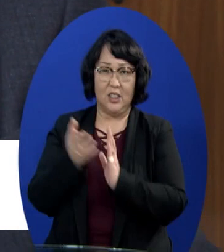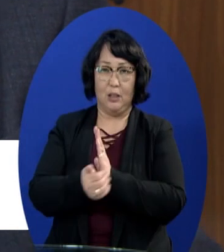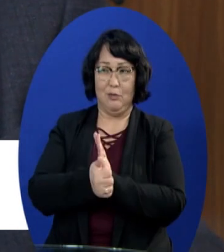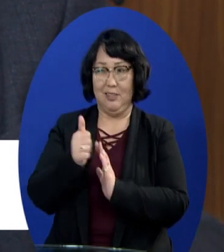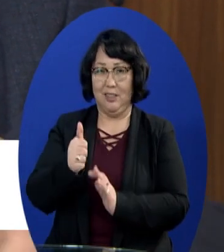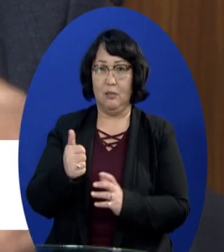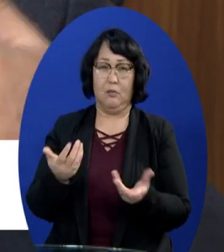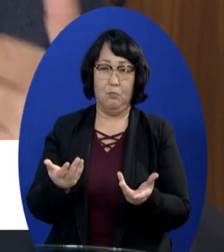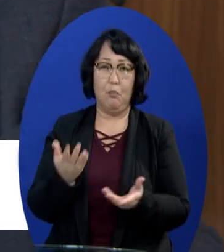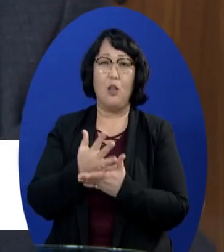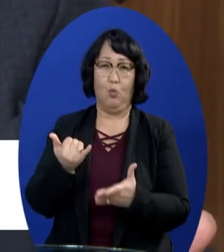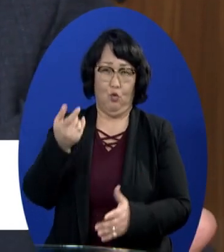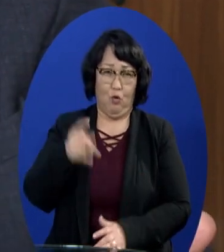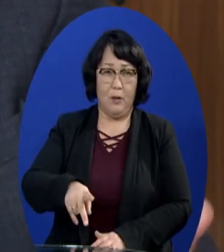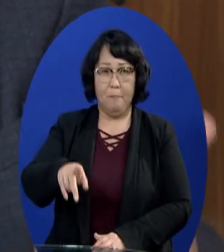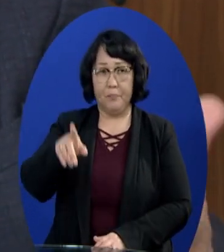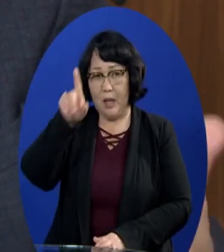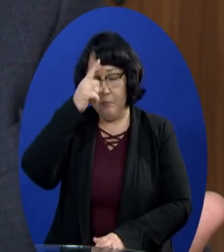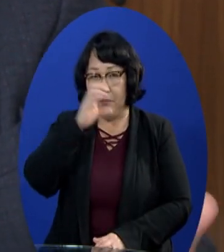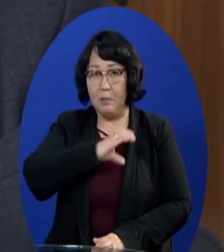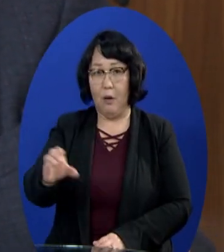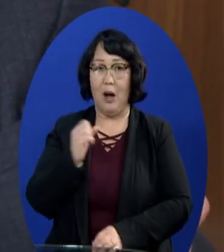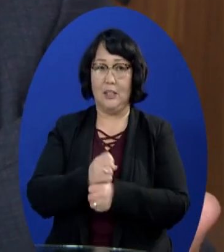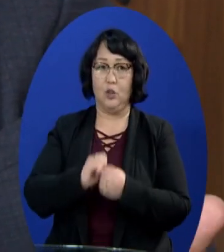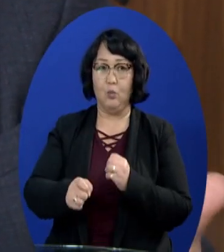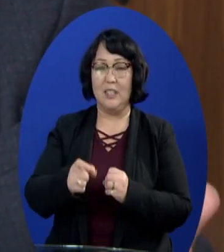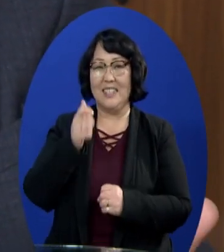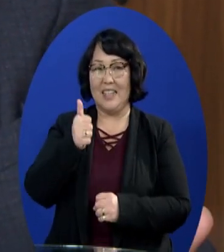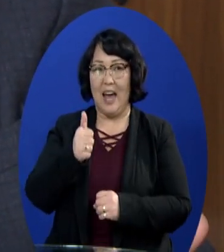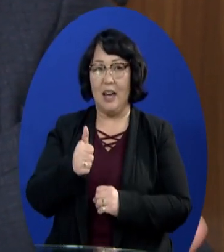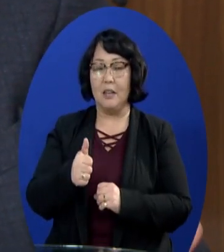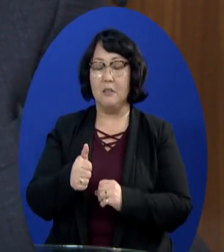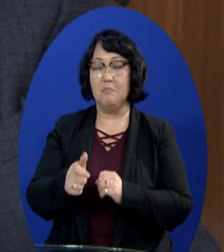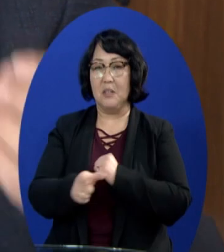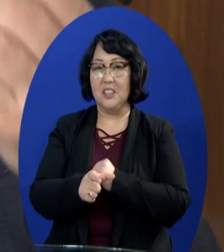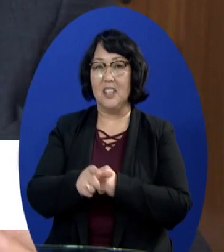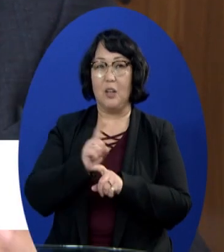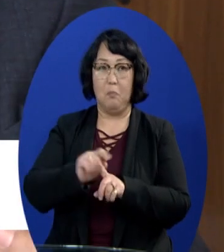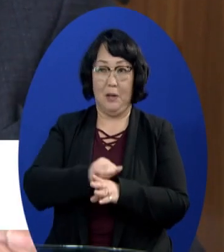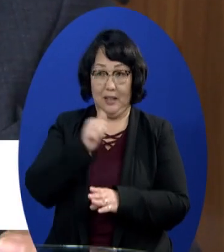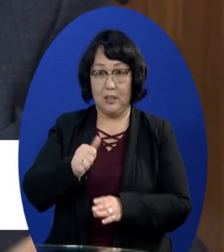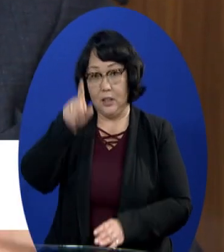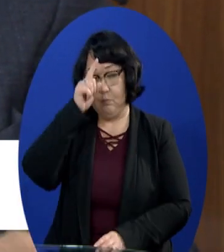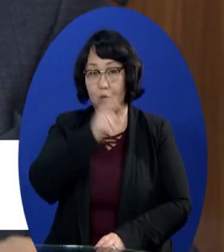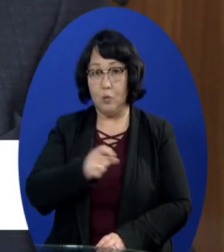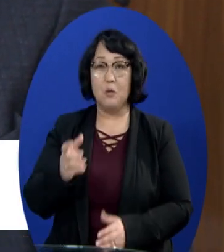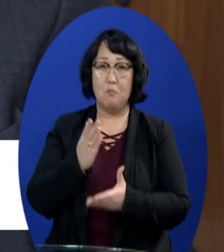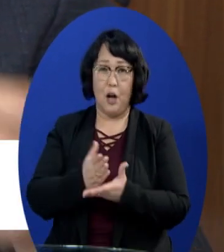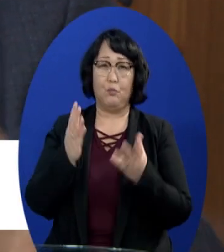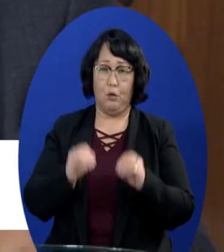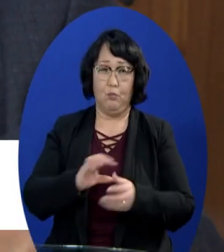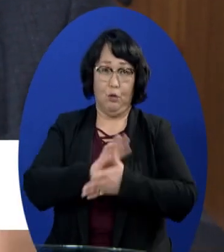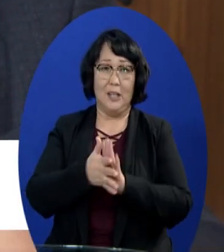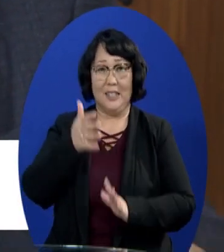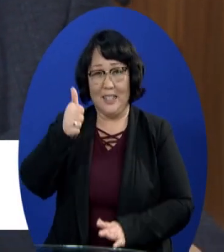эрүүл мэндийн салбарт бол манай эмчнэр голготоор гэдэг үг шин бэлтгэсэн сайн байхыг үгүйс газар. Сайн энэ хэлээч гэсэн